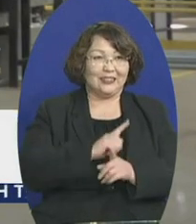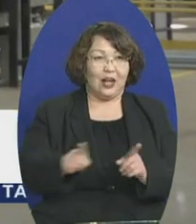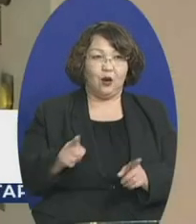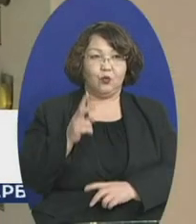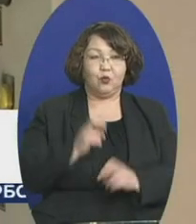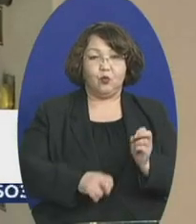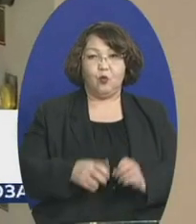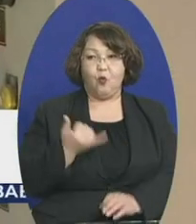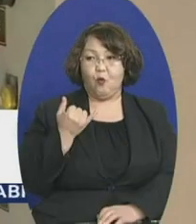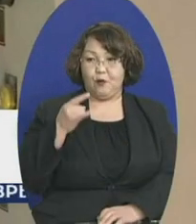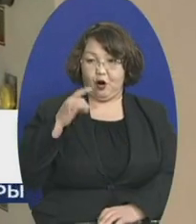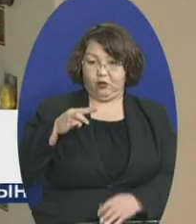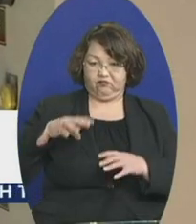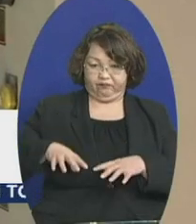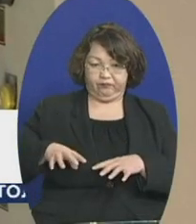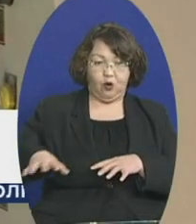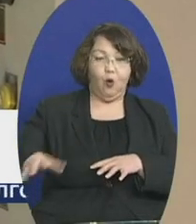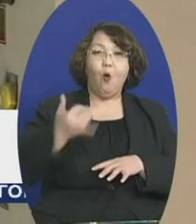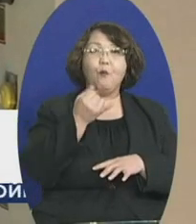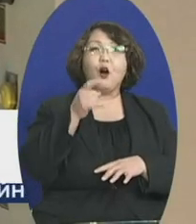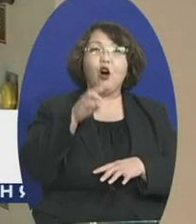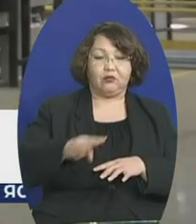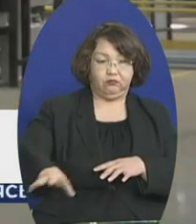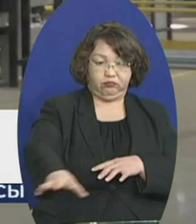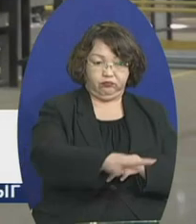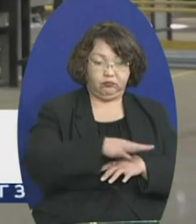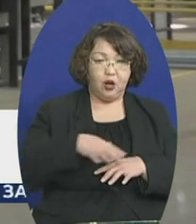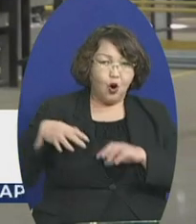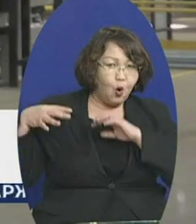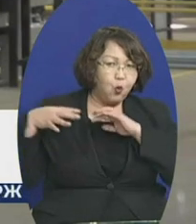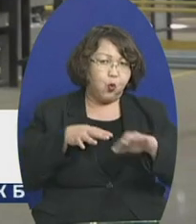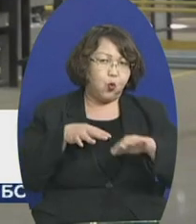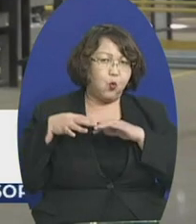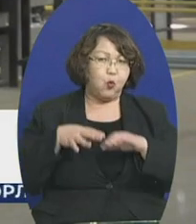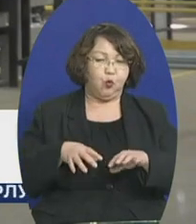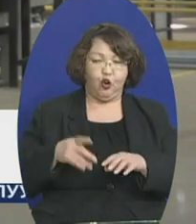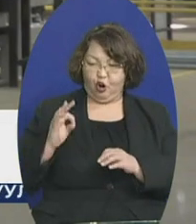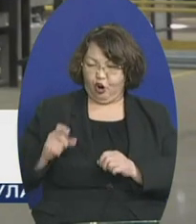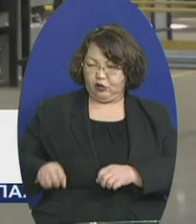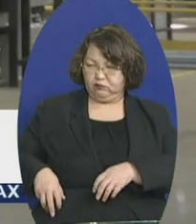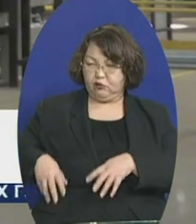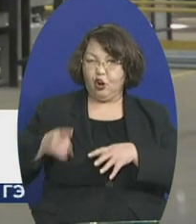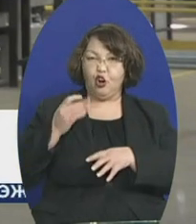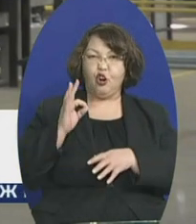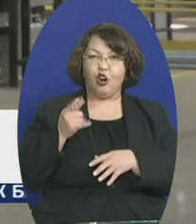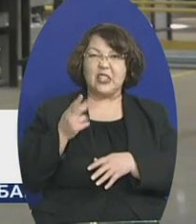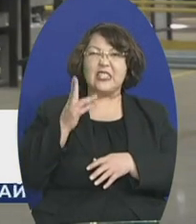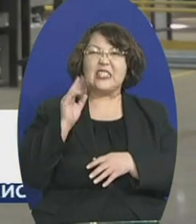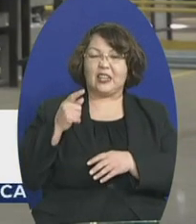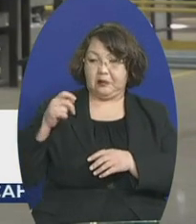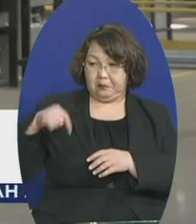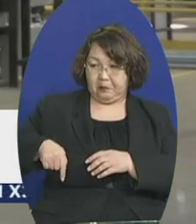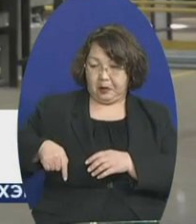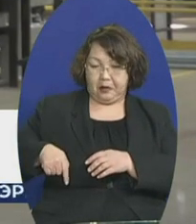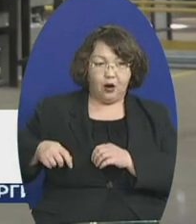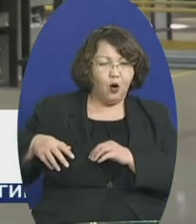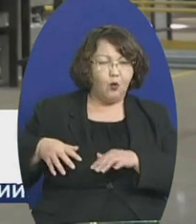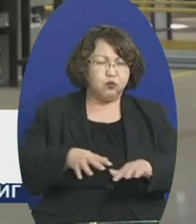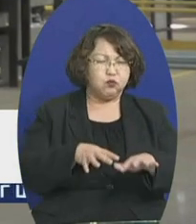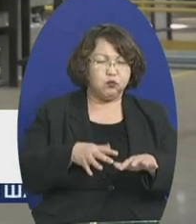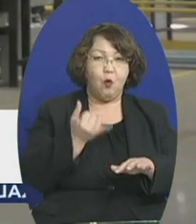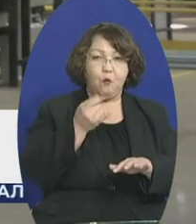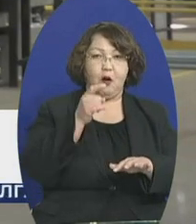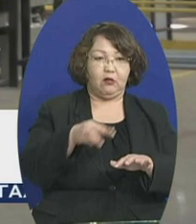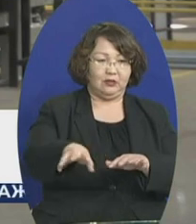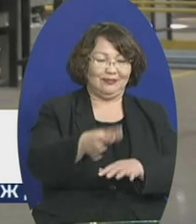хотын салхины дээр байрлалтай. Энэ салхиар дамжуулж хөрс сус агаар тэгээд хүний амьсгалын замаар бохирдуулж байгаа, хортуулж байгаа юм үр дагавар төрөж